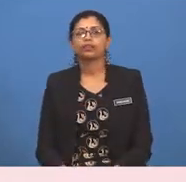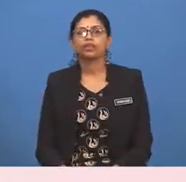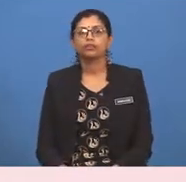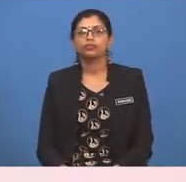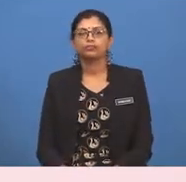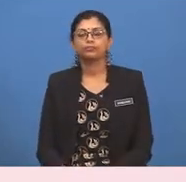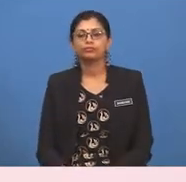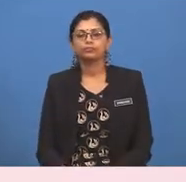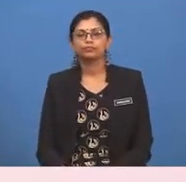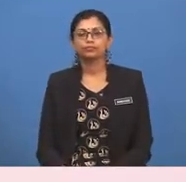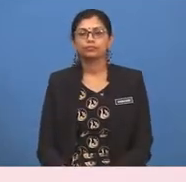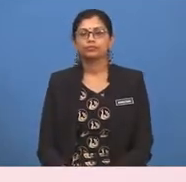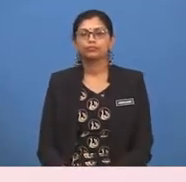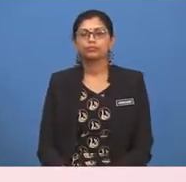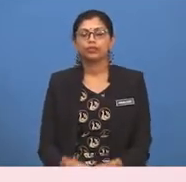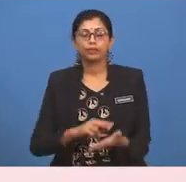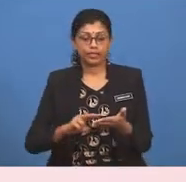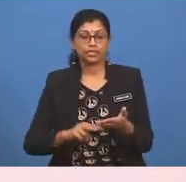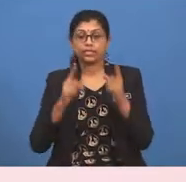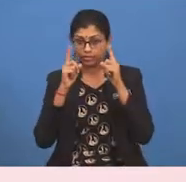Contohnya adalah